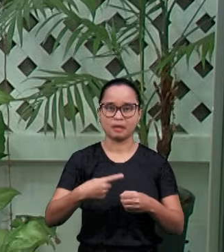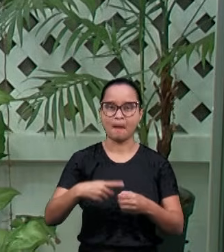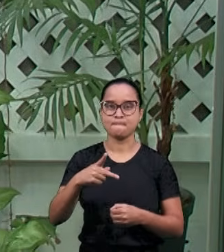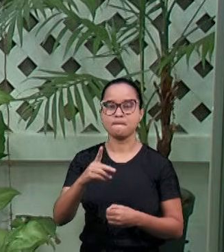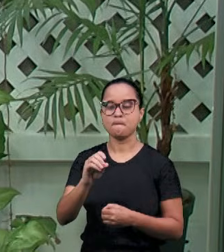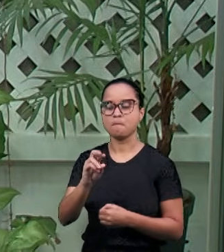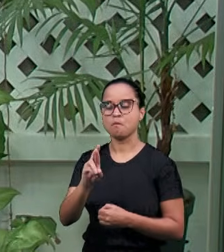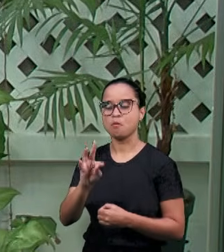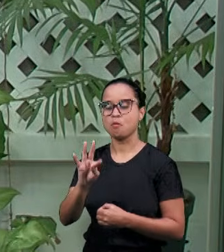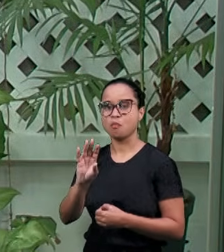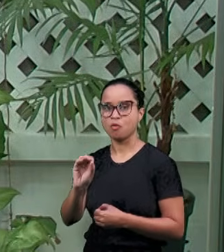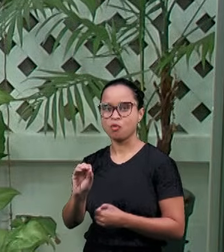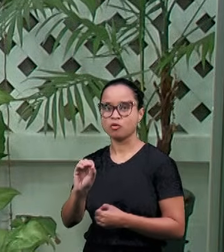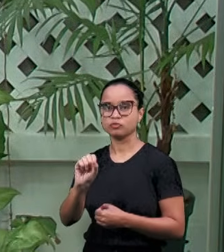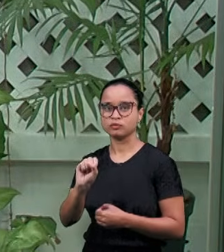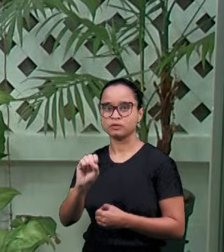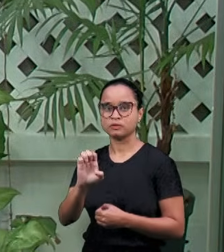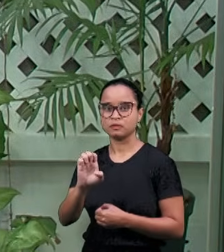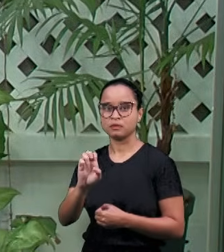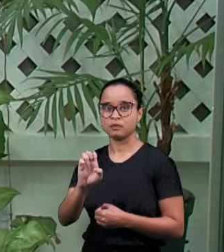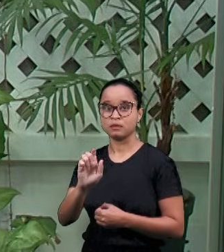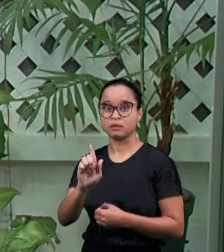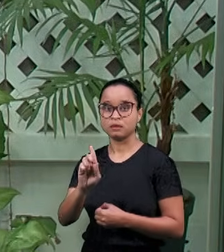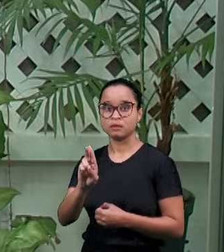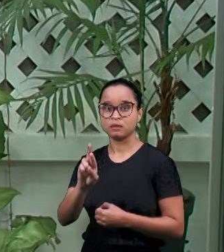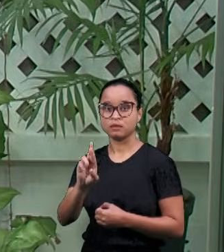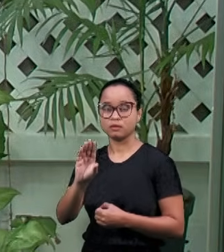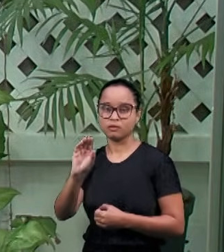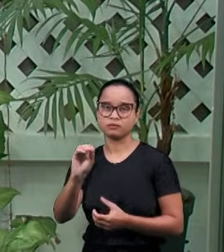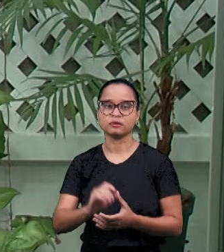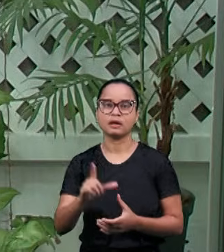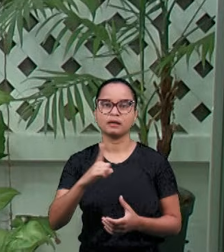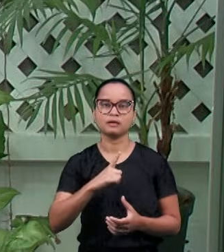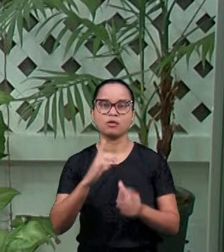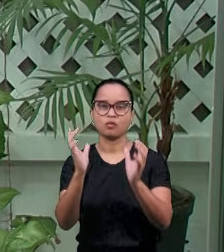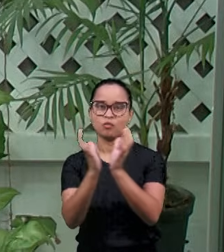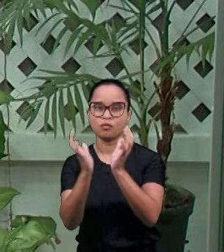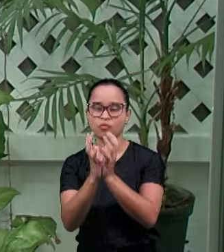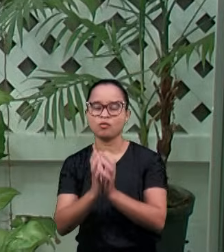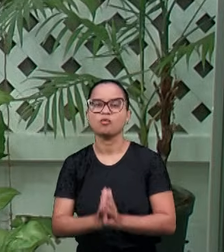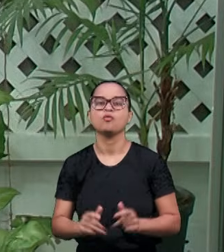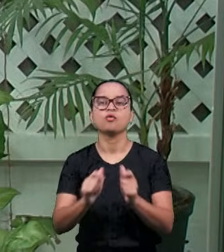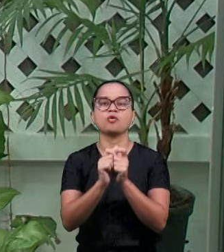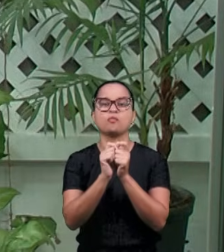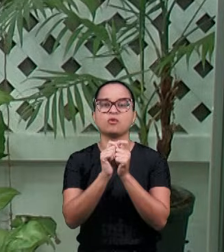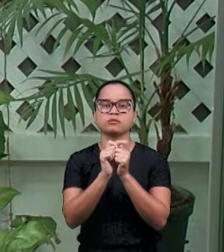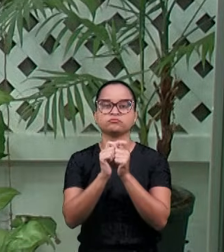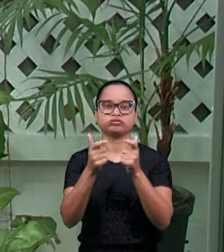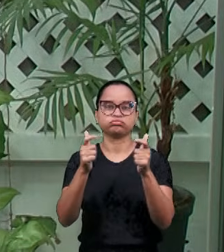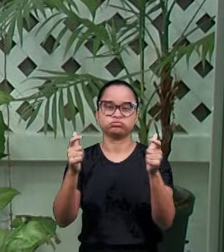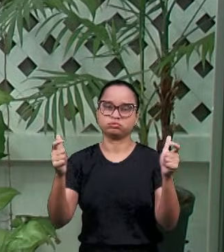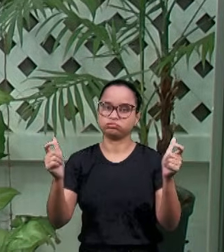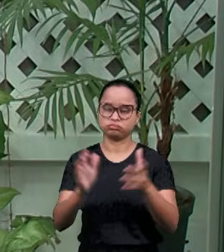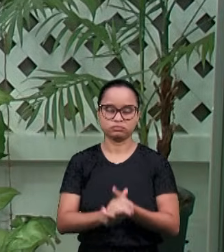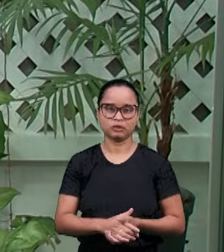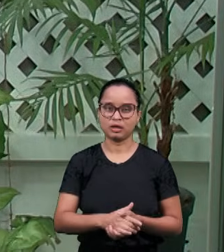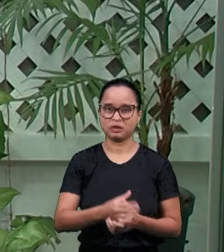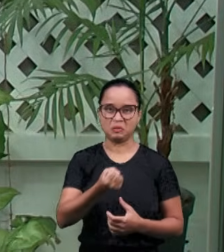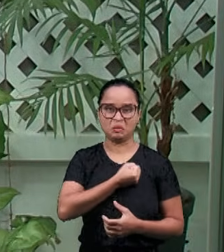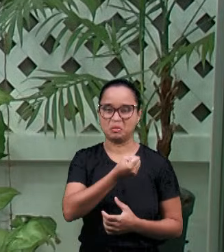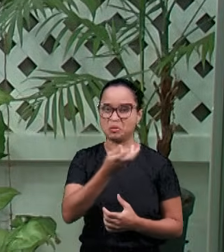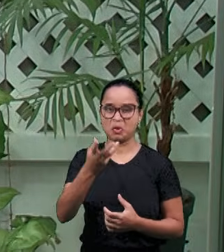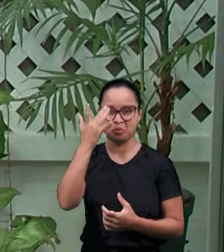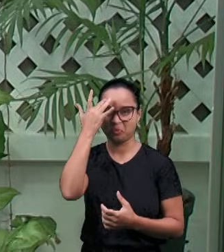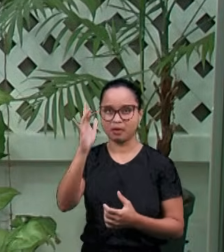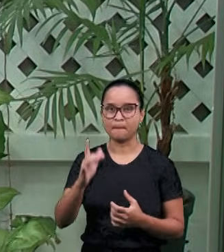groupe qui, je ne sais pas de combien de personnes, a dépassé déjà les limites, le nombre de personnes qui font